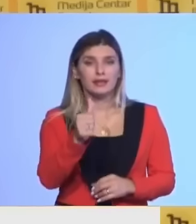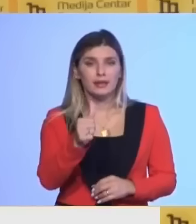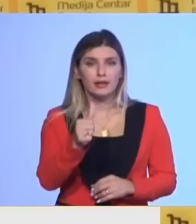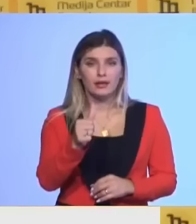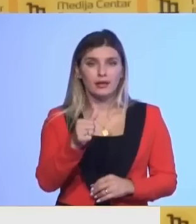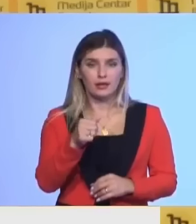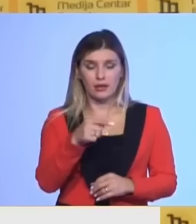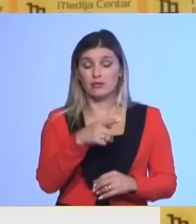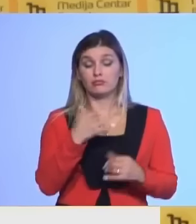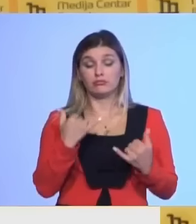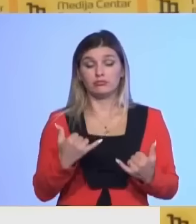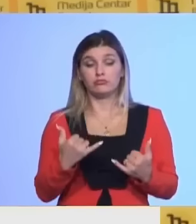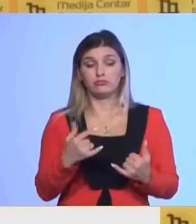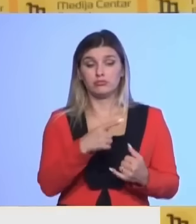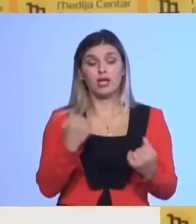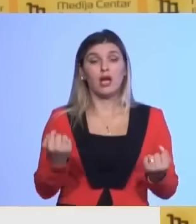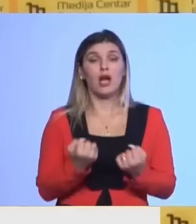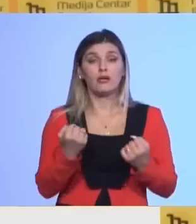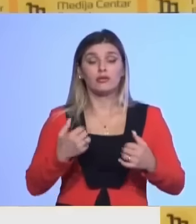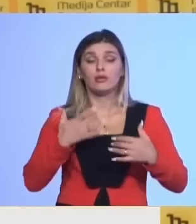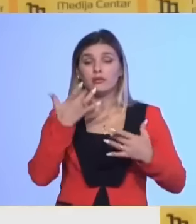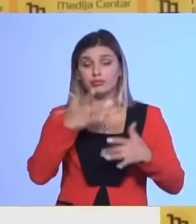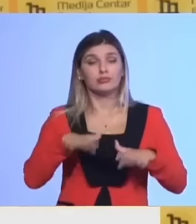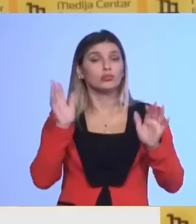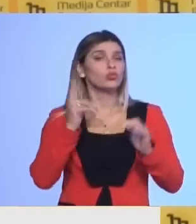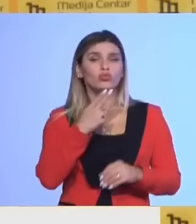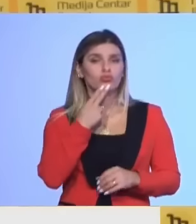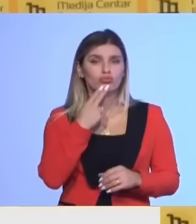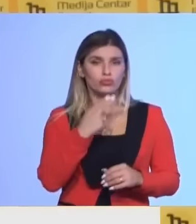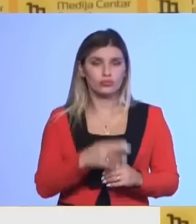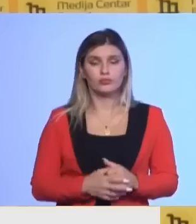aktivistët nuk po dorëzohen.